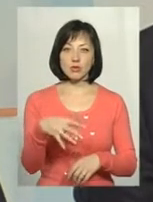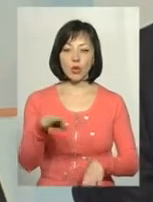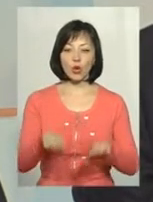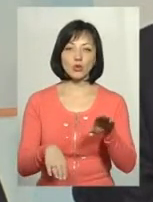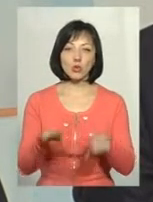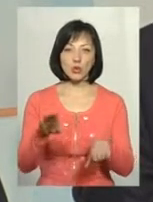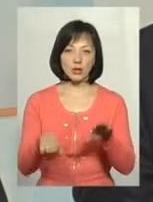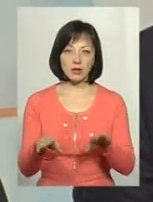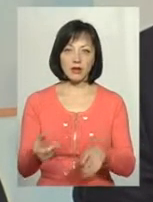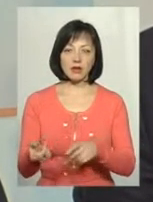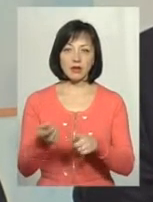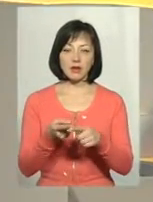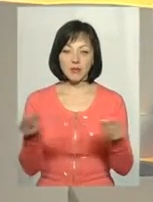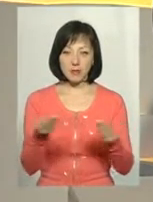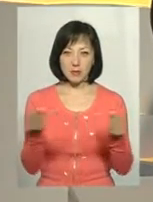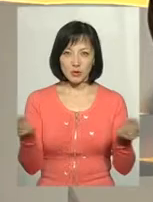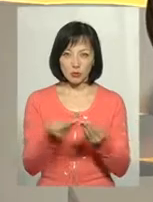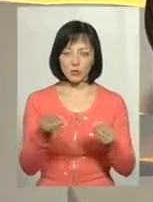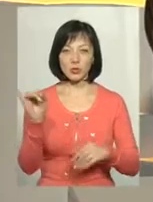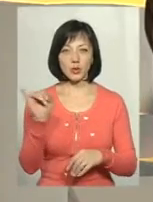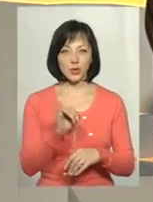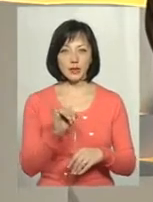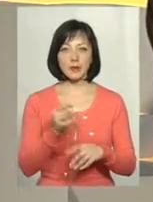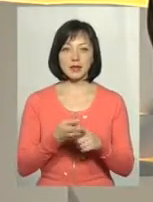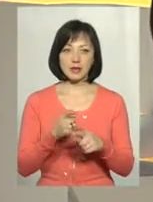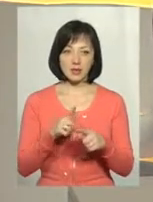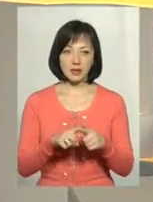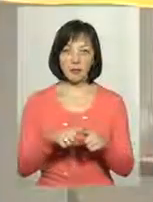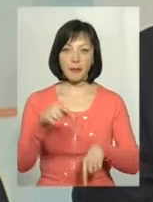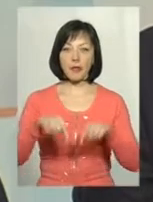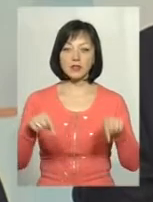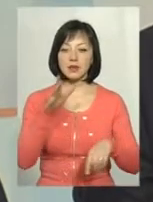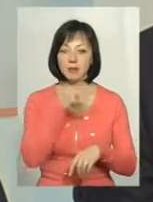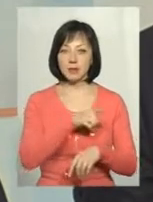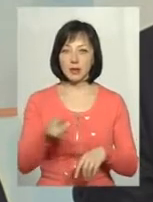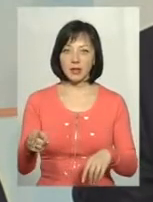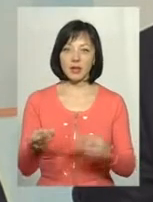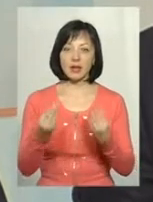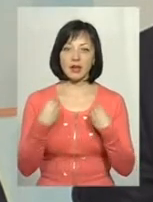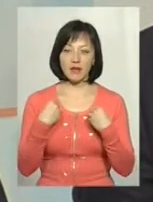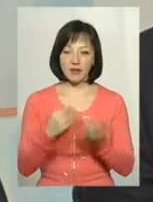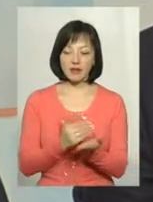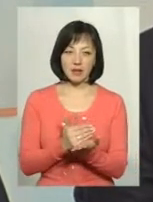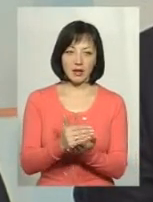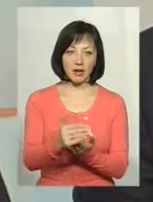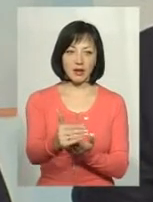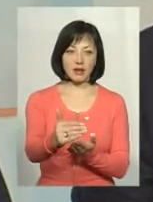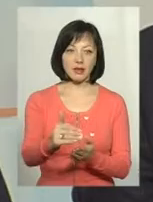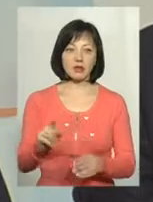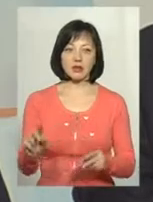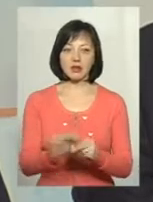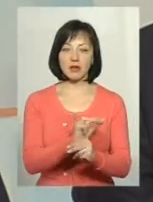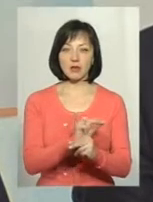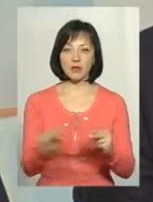тонн. Ми везли отсєва, і це в осінній період надавався грейдер для